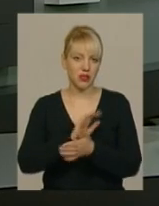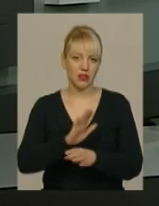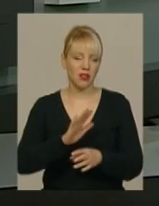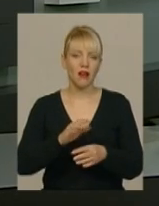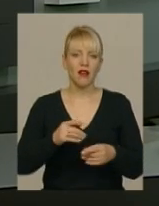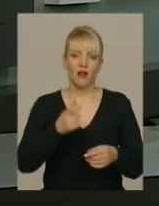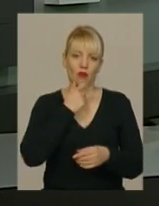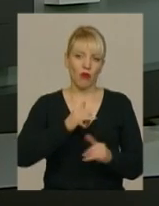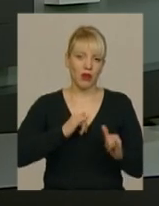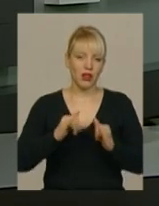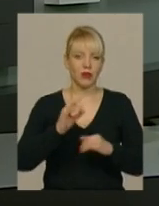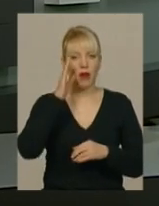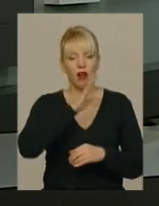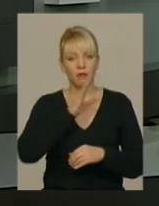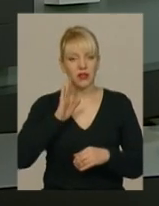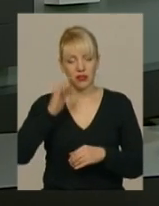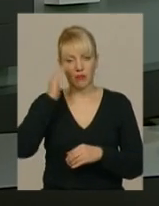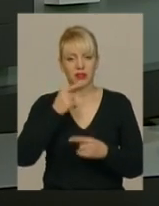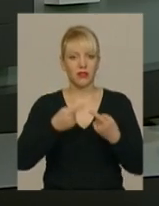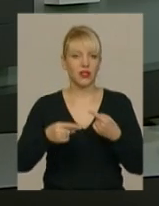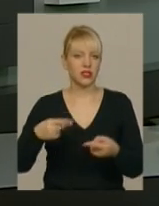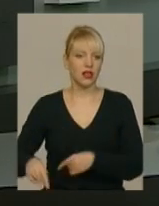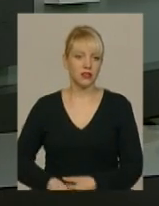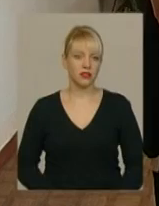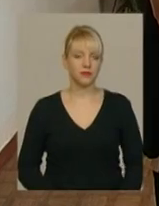приводу різняться. Тему досліджувала Ірина Ріон.